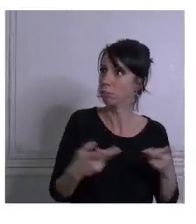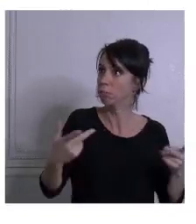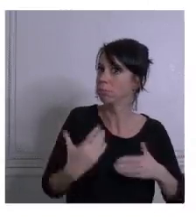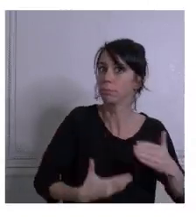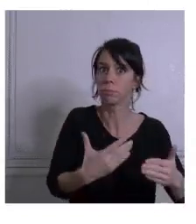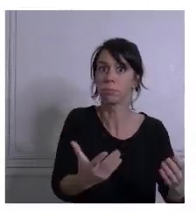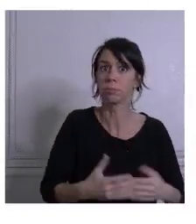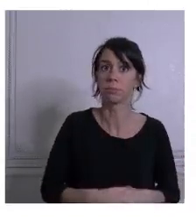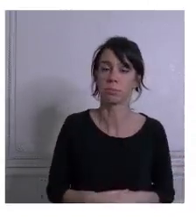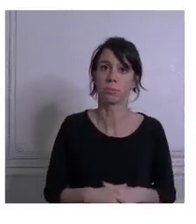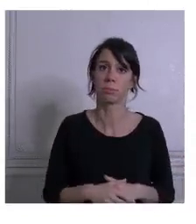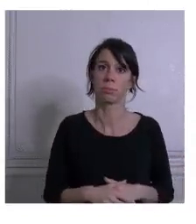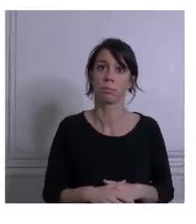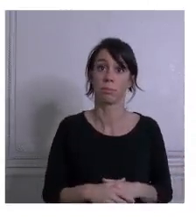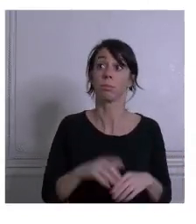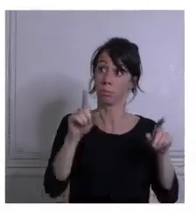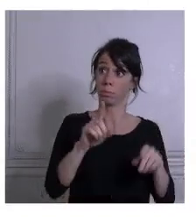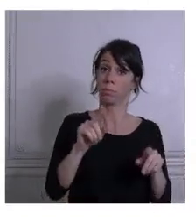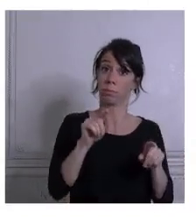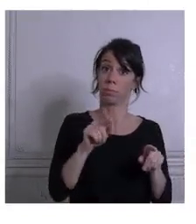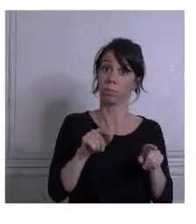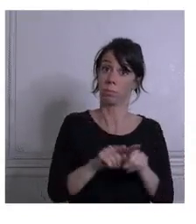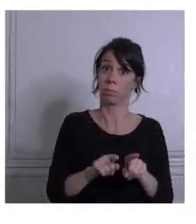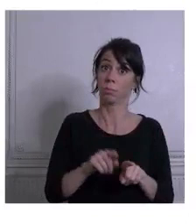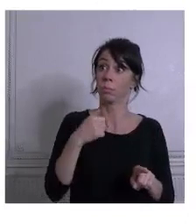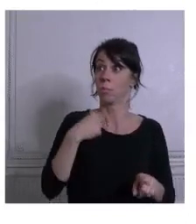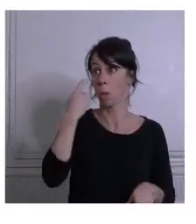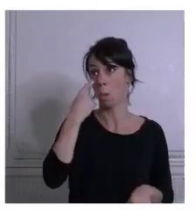devaient fonctionner toute la journée et toute la nuit. C'est la raison